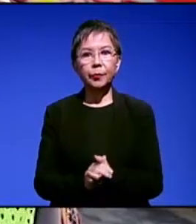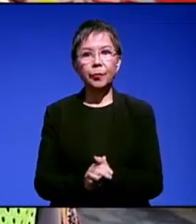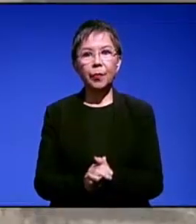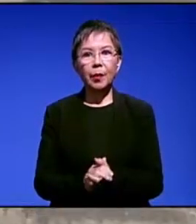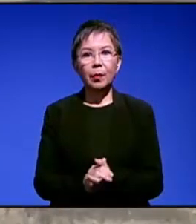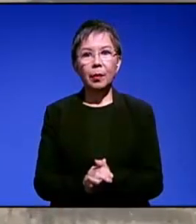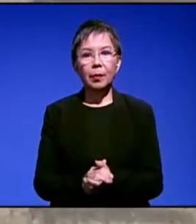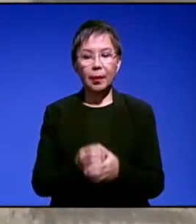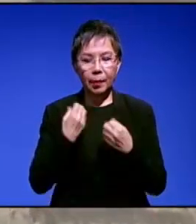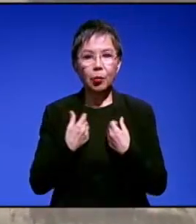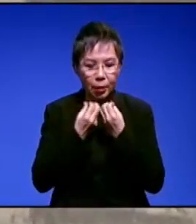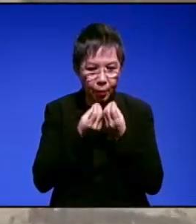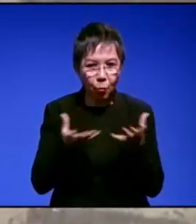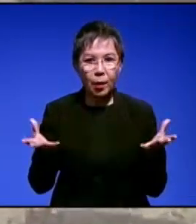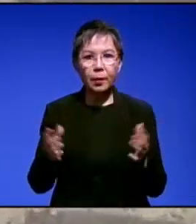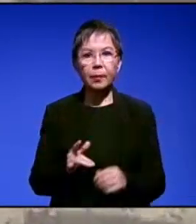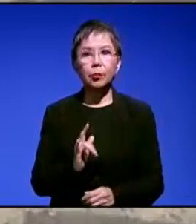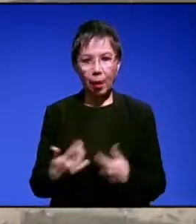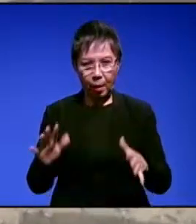memberikan himbauan.